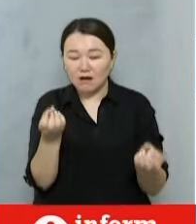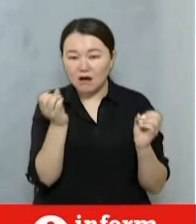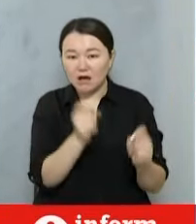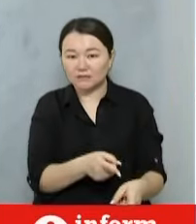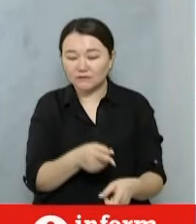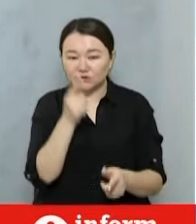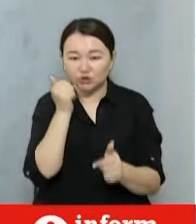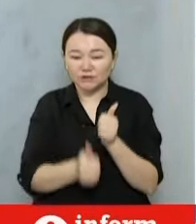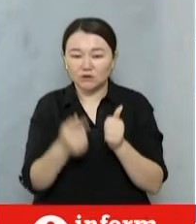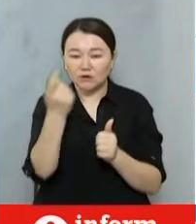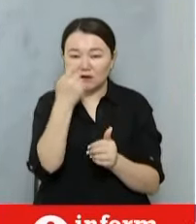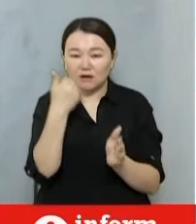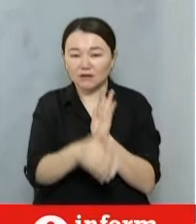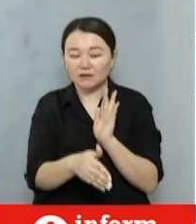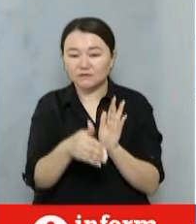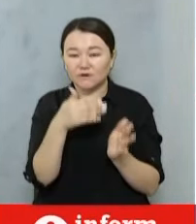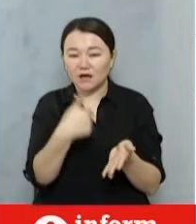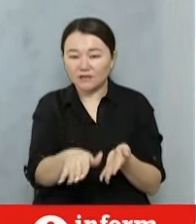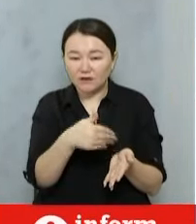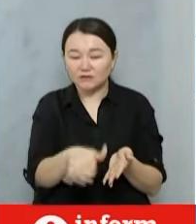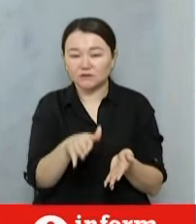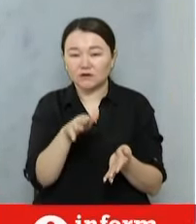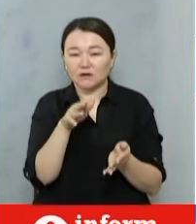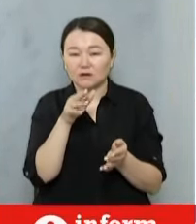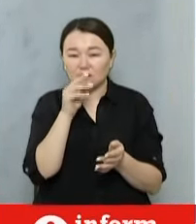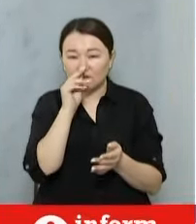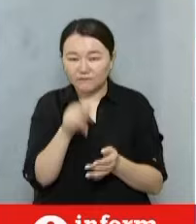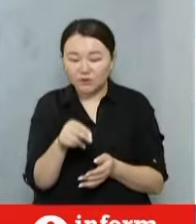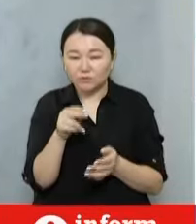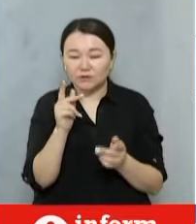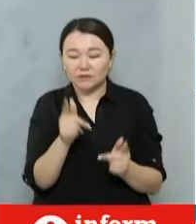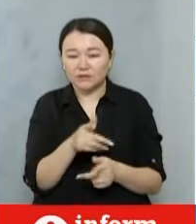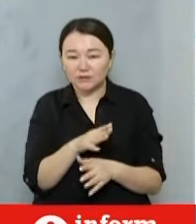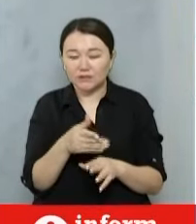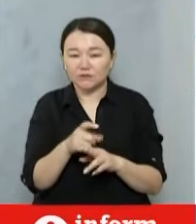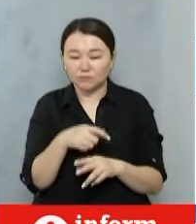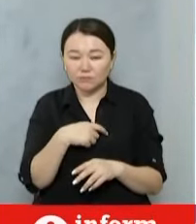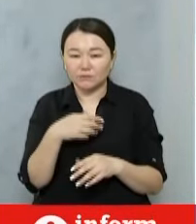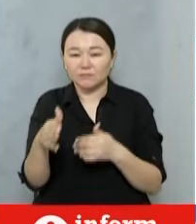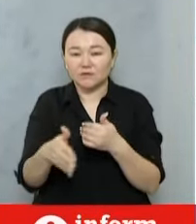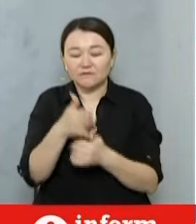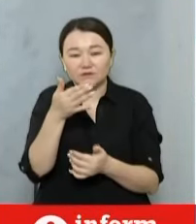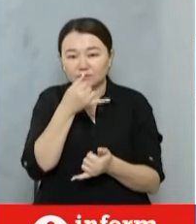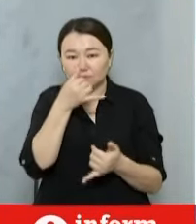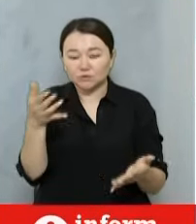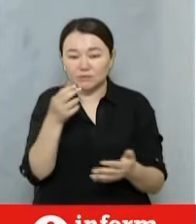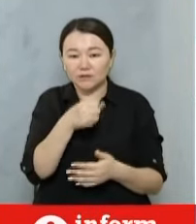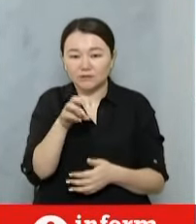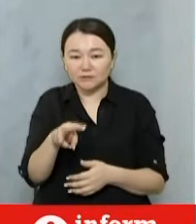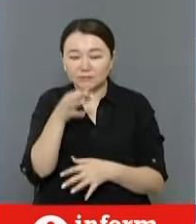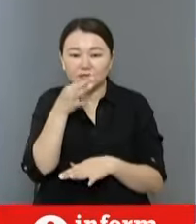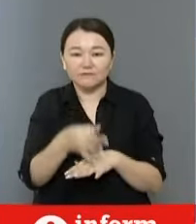часто владельцы отказываются Ну отказывают вино не признают в этой связи мы их привлечь не можем к административно